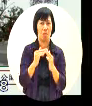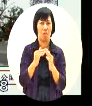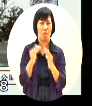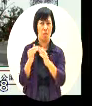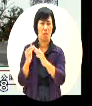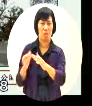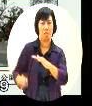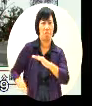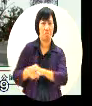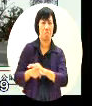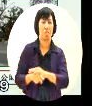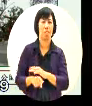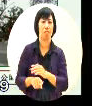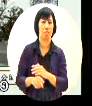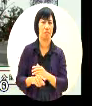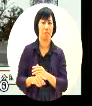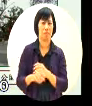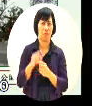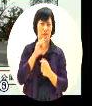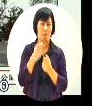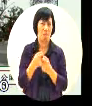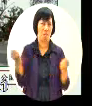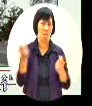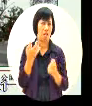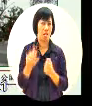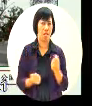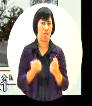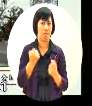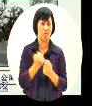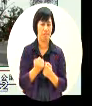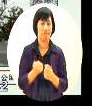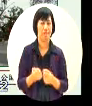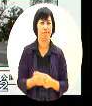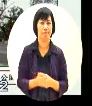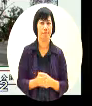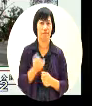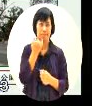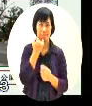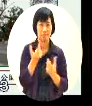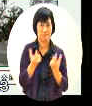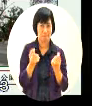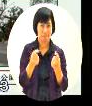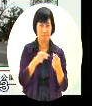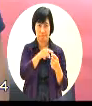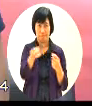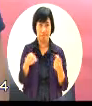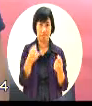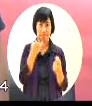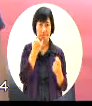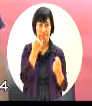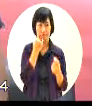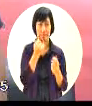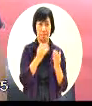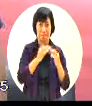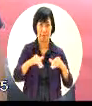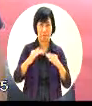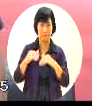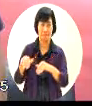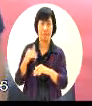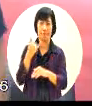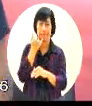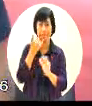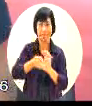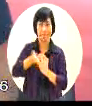家底下已经拢足久的时间，都有法度能够和平的拆迁吼。还可以